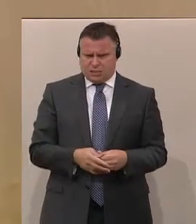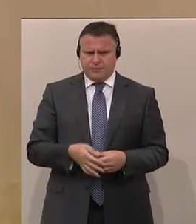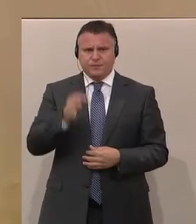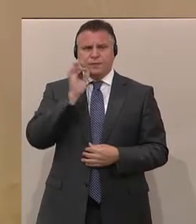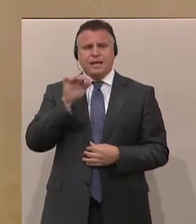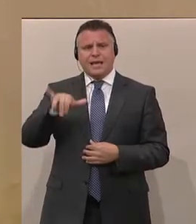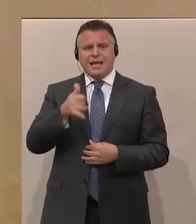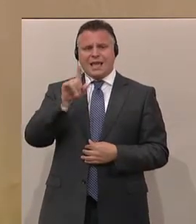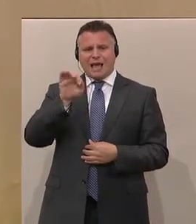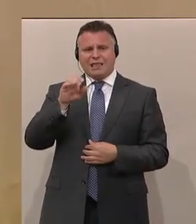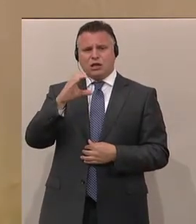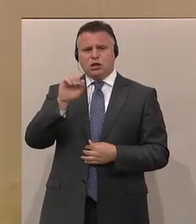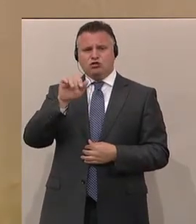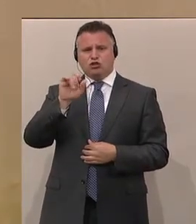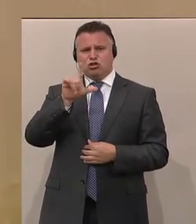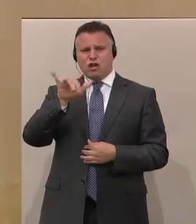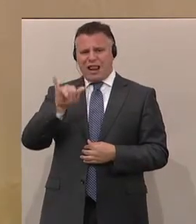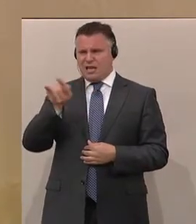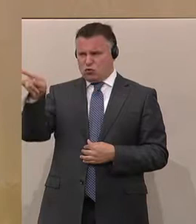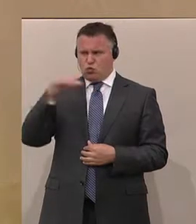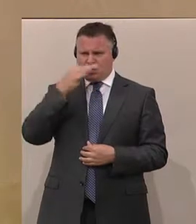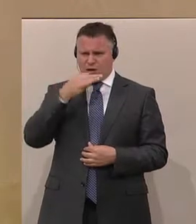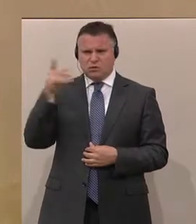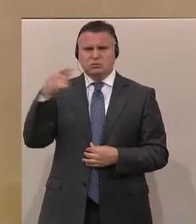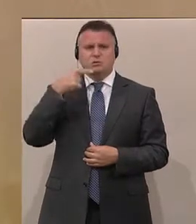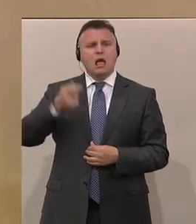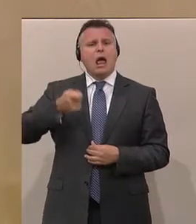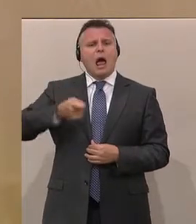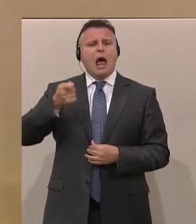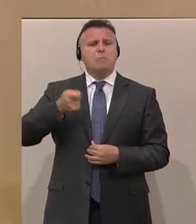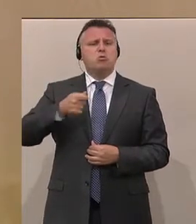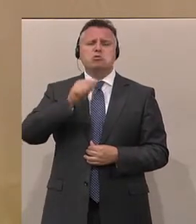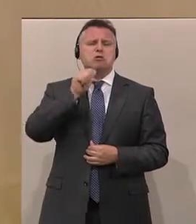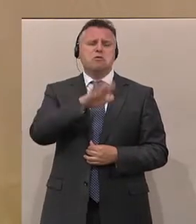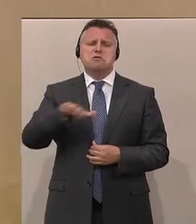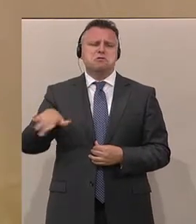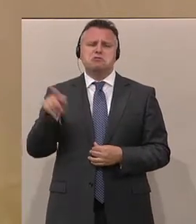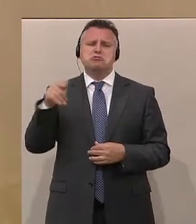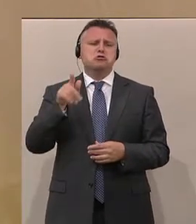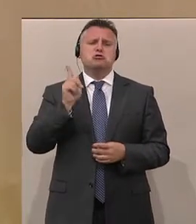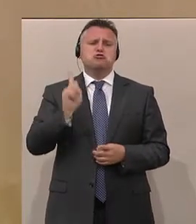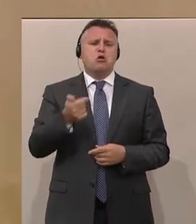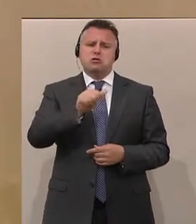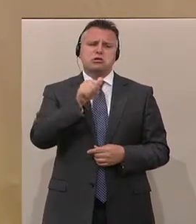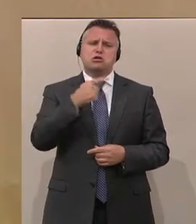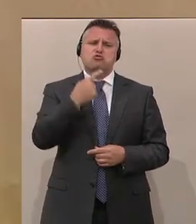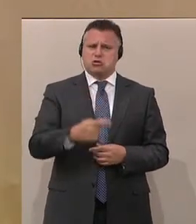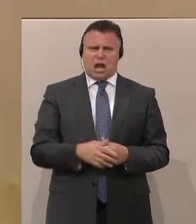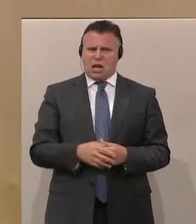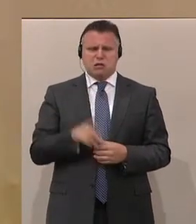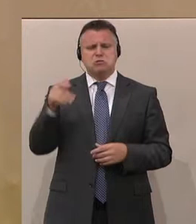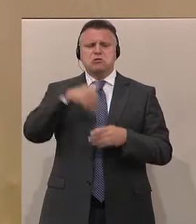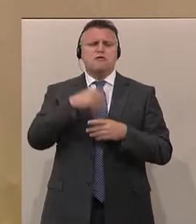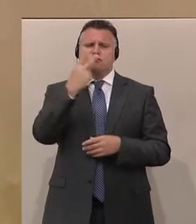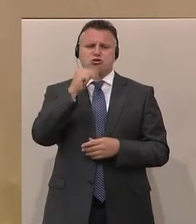Jeitler Cincelli muss ich sagen, wenn Sie sagen, dass Abgeordnete, die keine Kinder haben, hier nichts dazu sagen können, kein sachliches Urteil